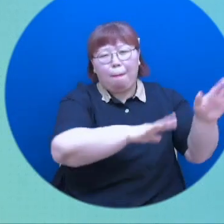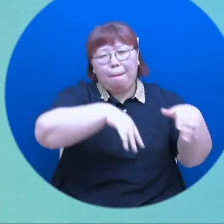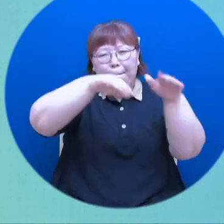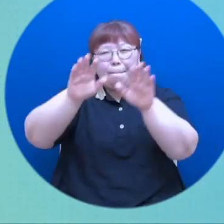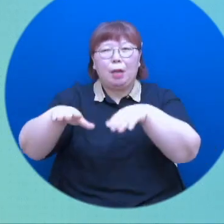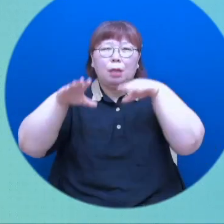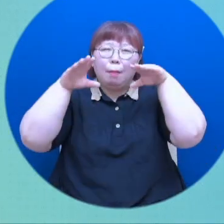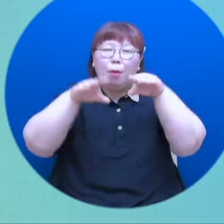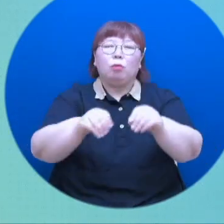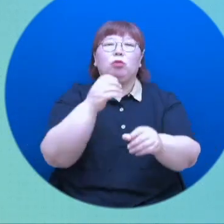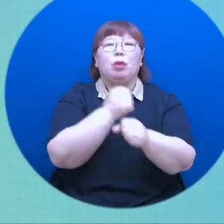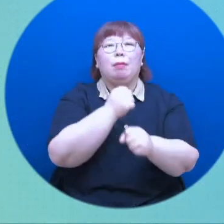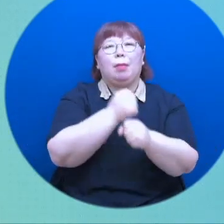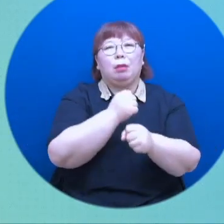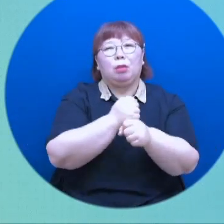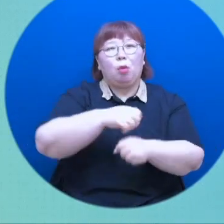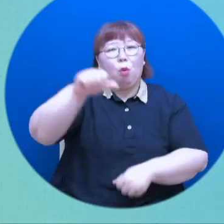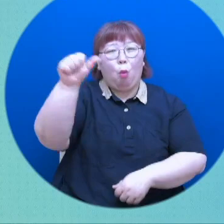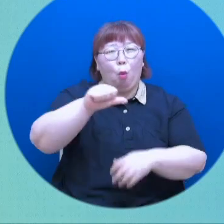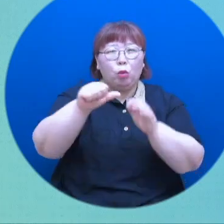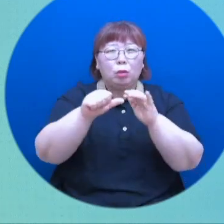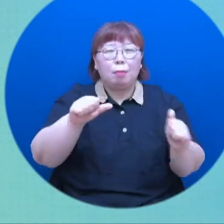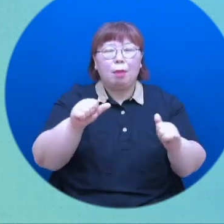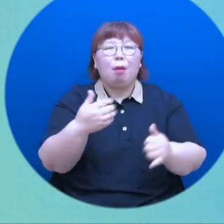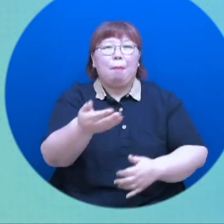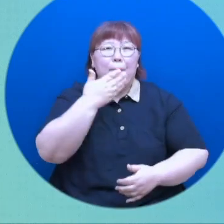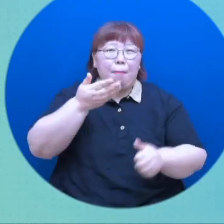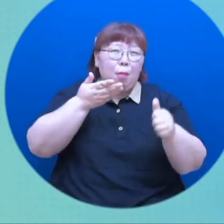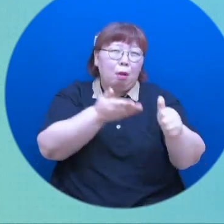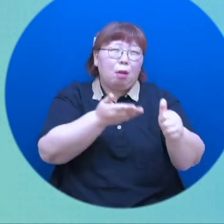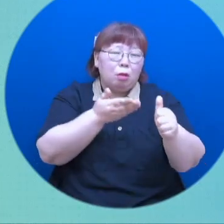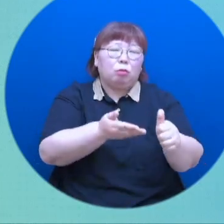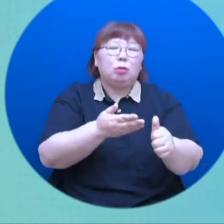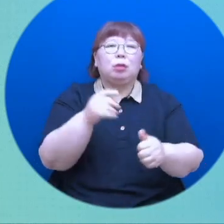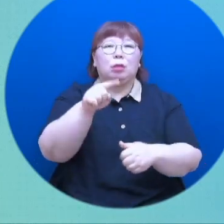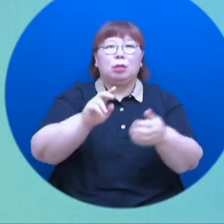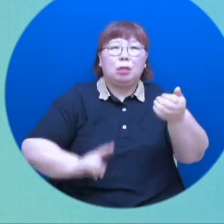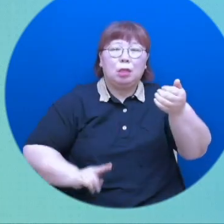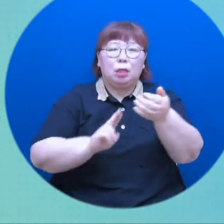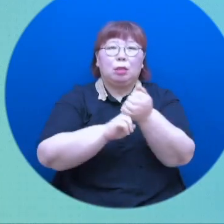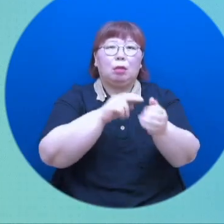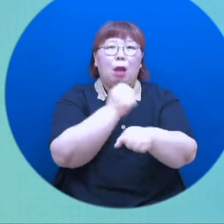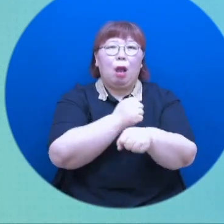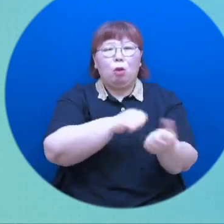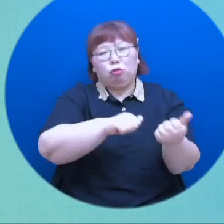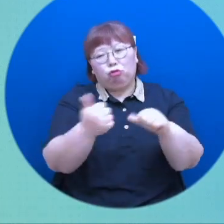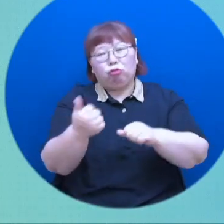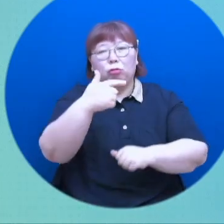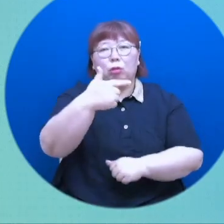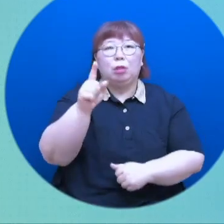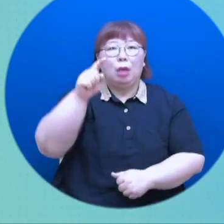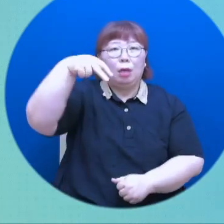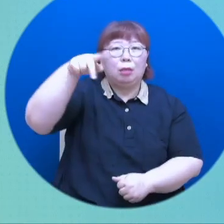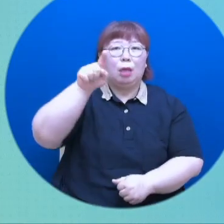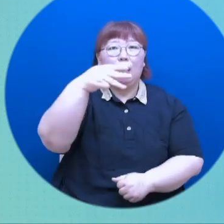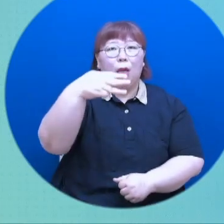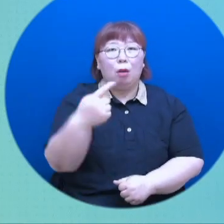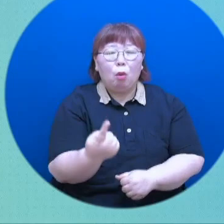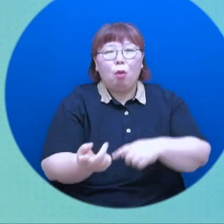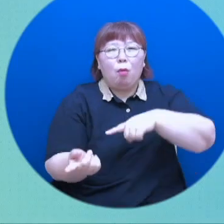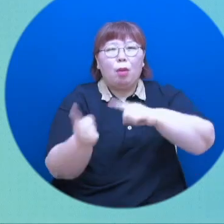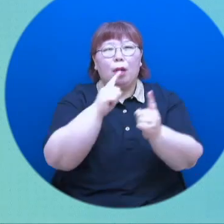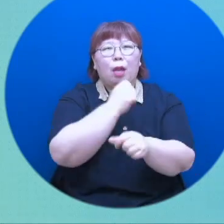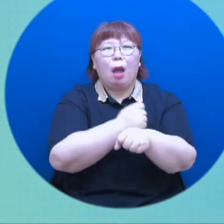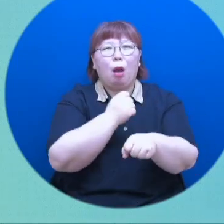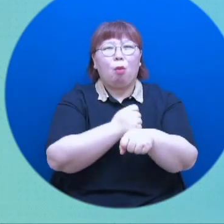물고기 2마리로 5,000명을 먹이는 기적을 베풀어 주시고 죽은 나사로를 나사로야 나오라 썩어